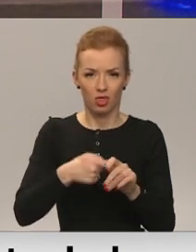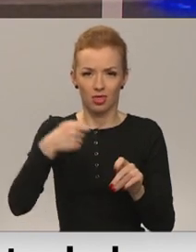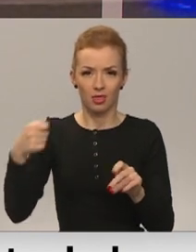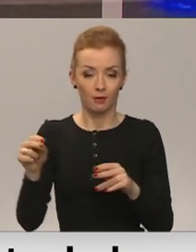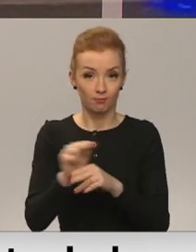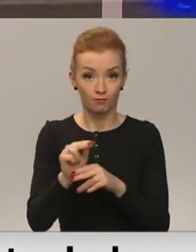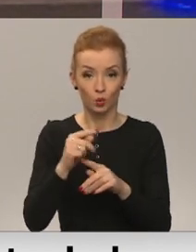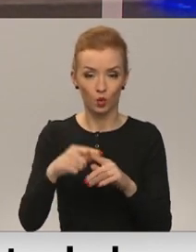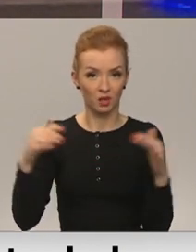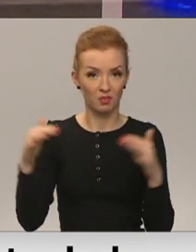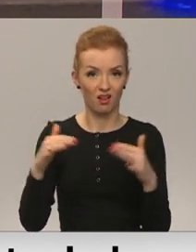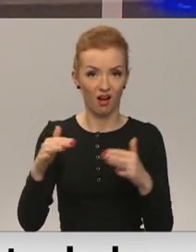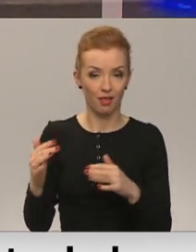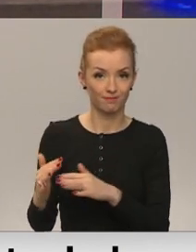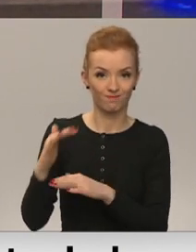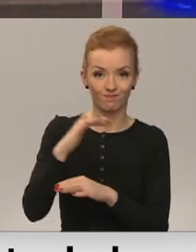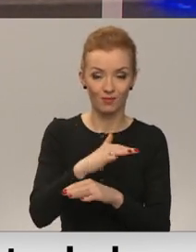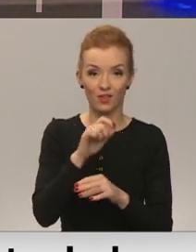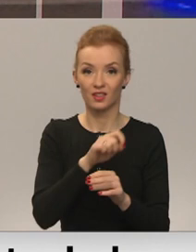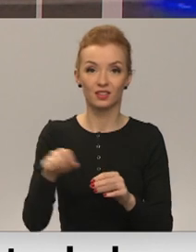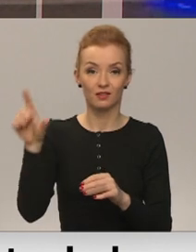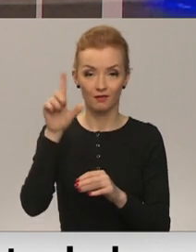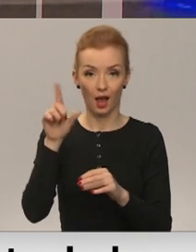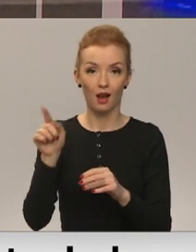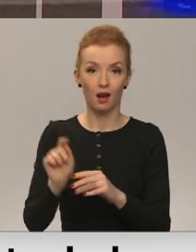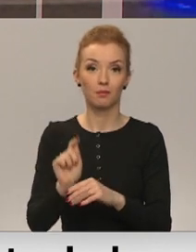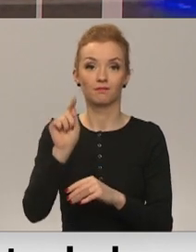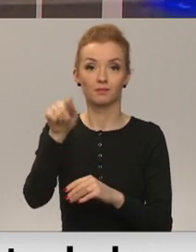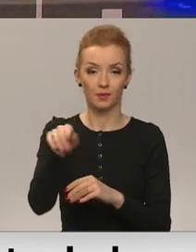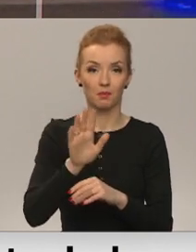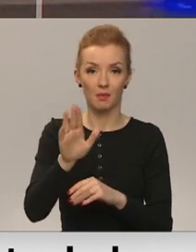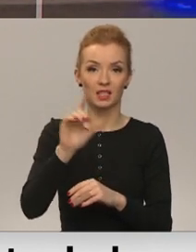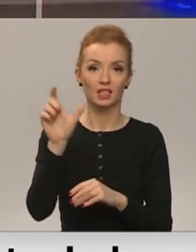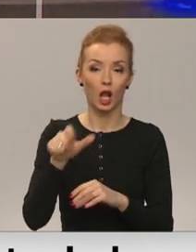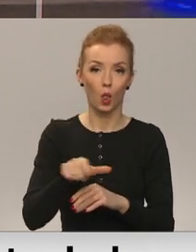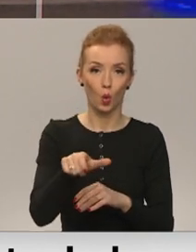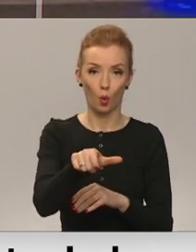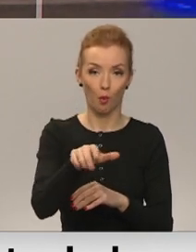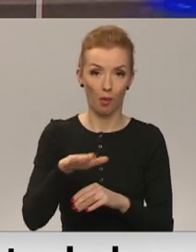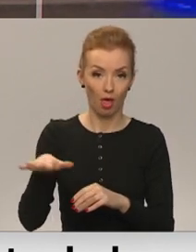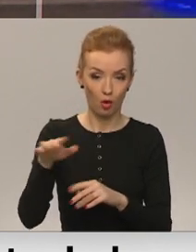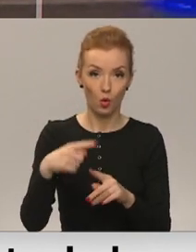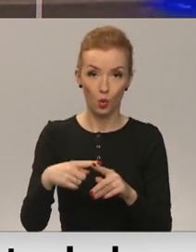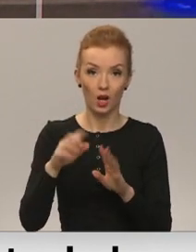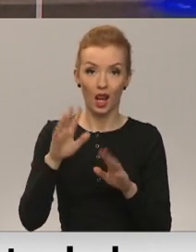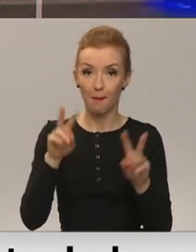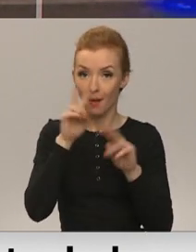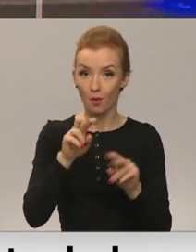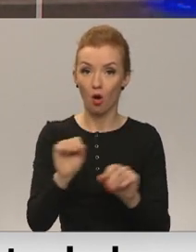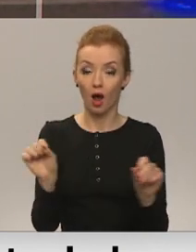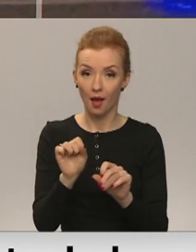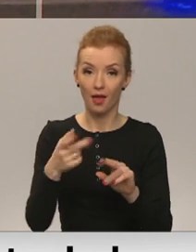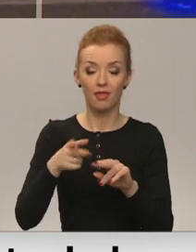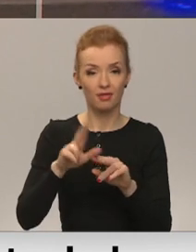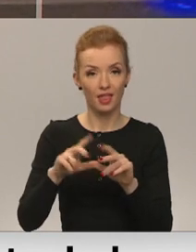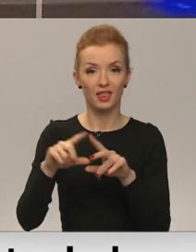un migrantu krīze. Visvairāk laika pirms robežas čersošanas jāpavada Zilupas pusē, Terehovā. Lai pārbaudas ritētu ātrāk, atbildīgie